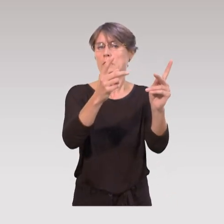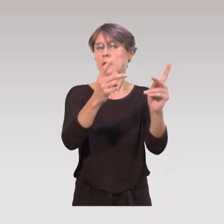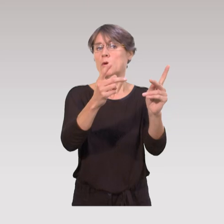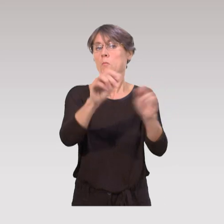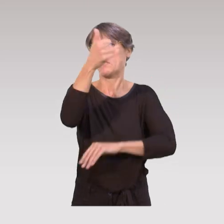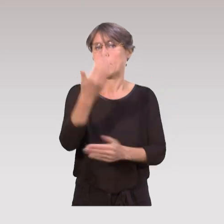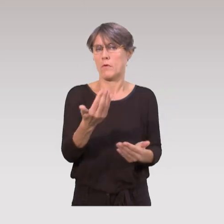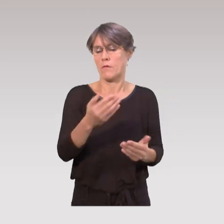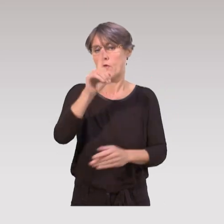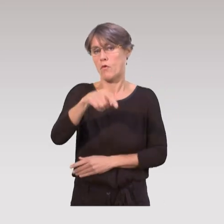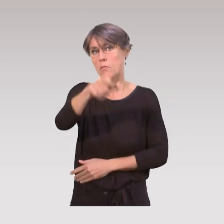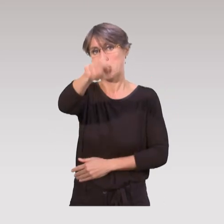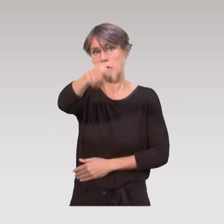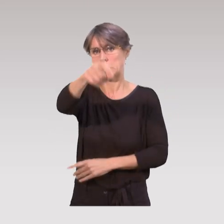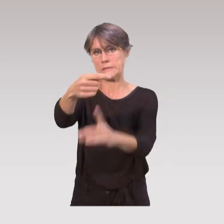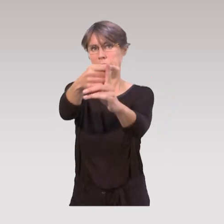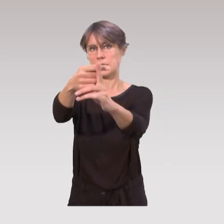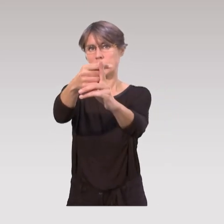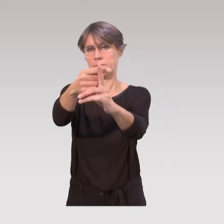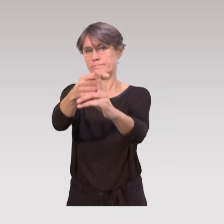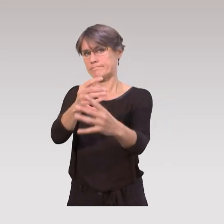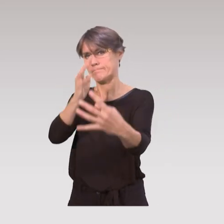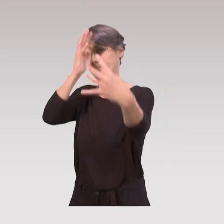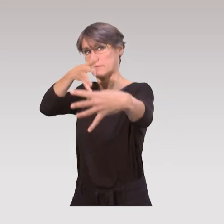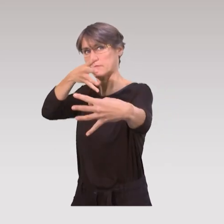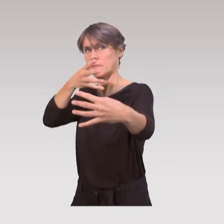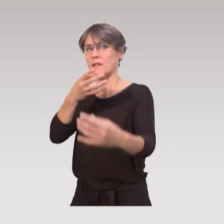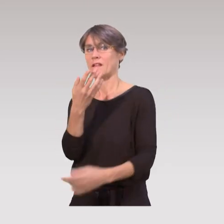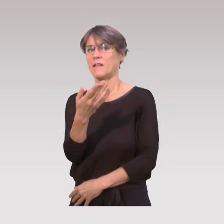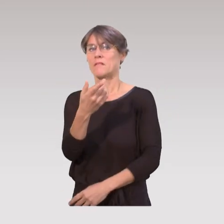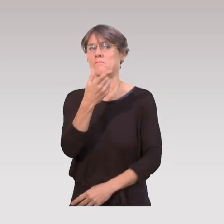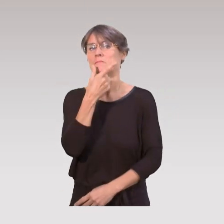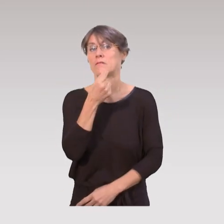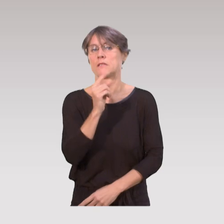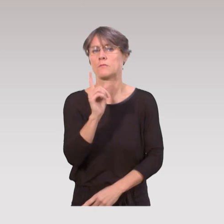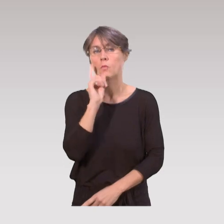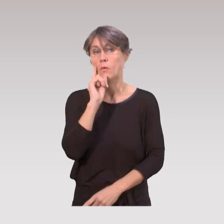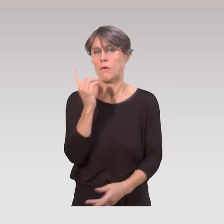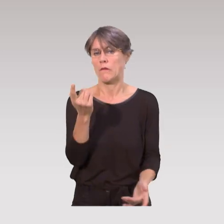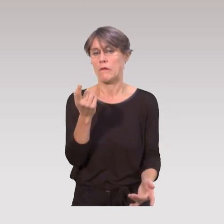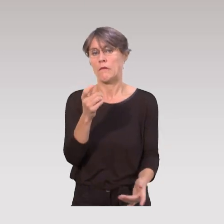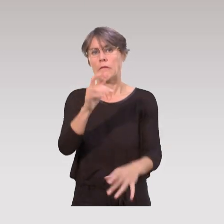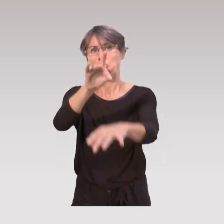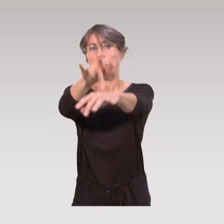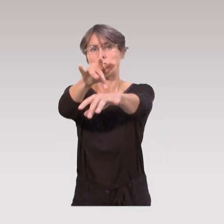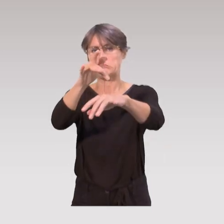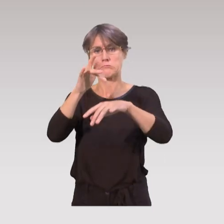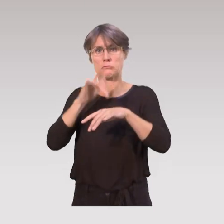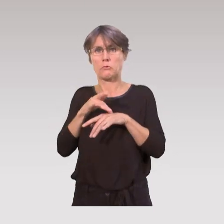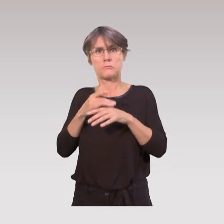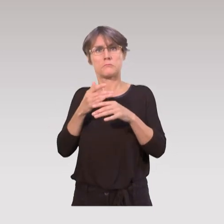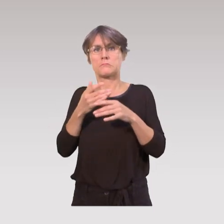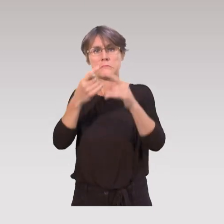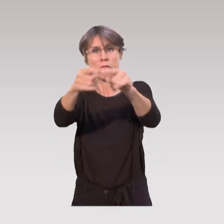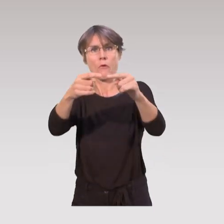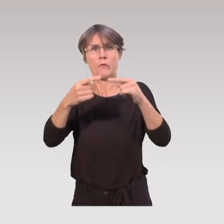un, c'est de se mettre dans la peau des gens à qui on s'adresse. Et c'est pas toujours facile, hein, parce qu'on